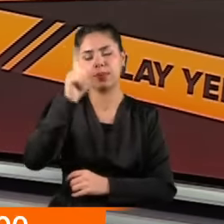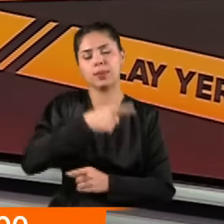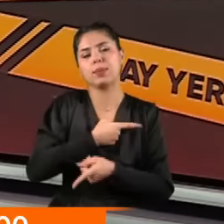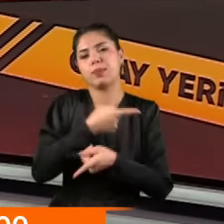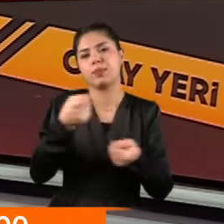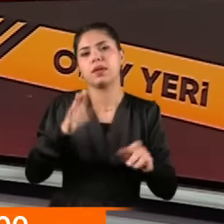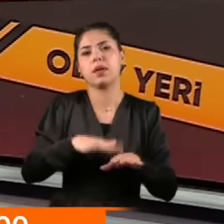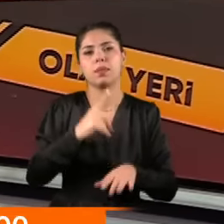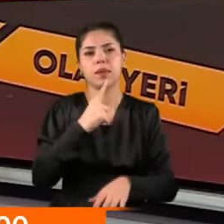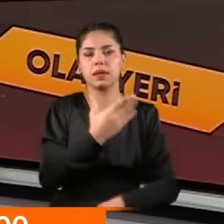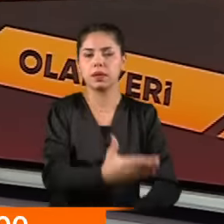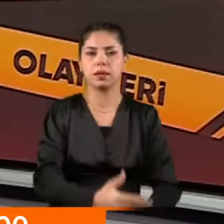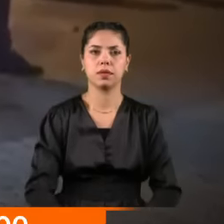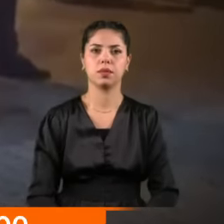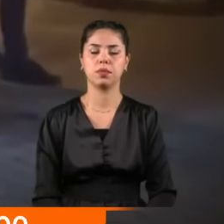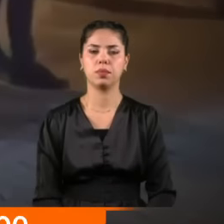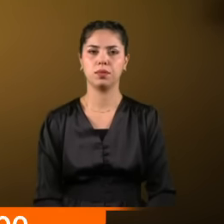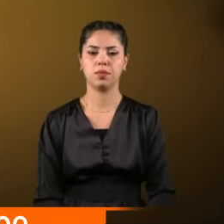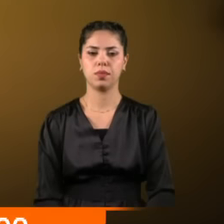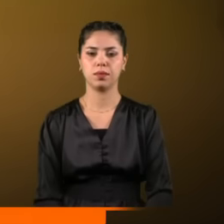ateş açtım dedi.